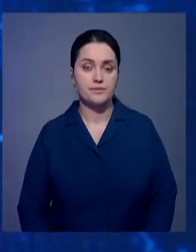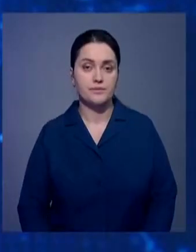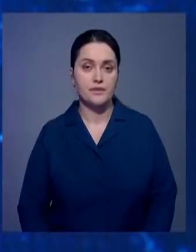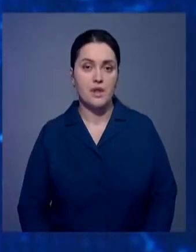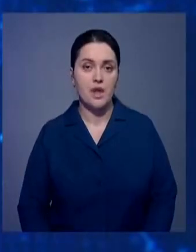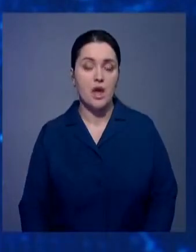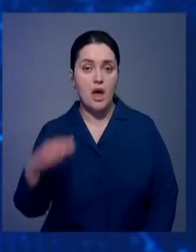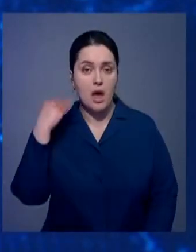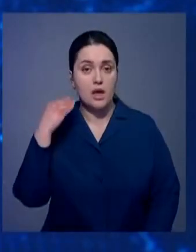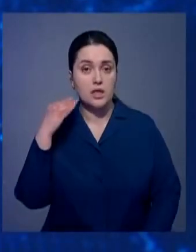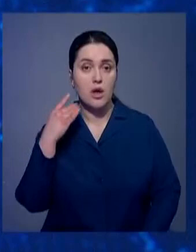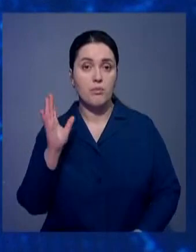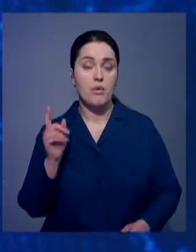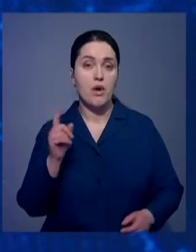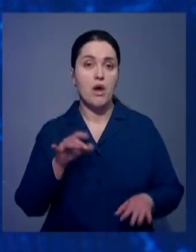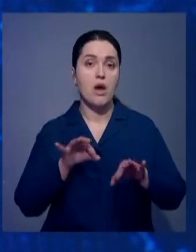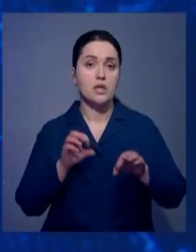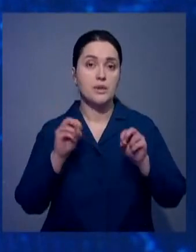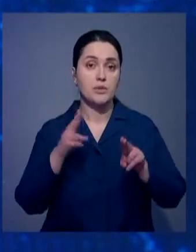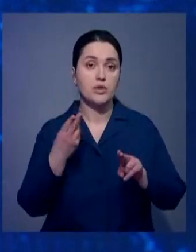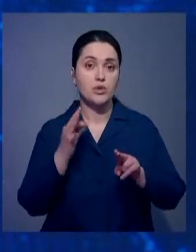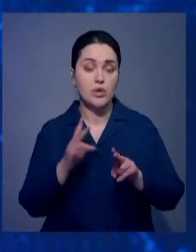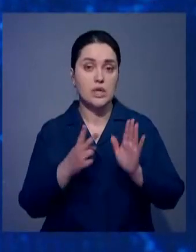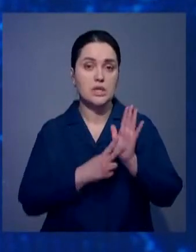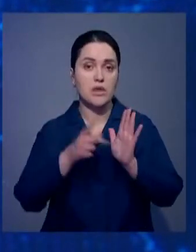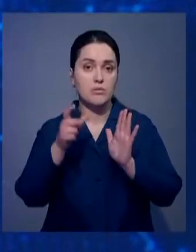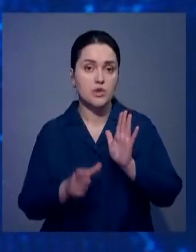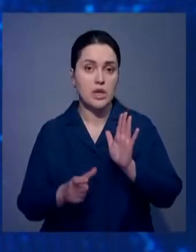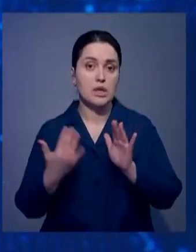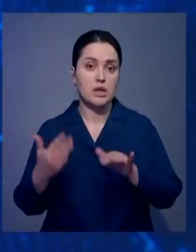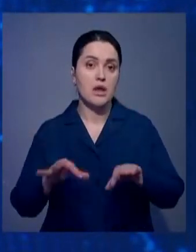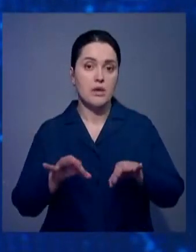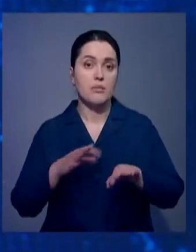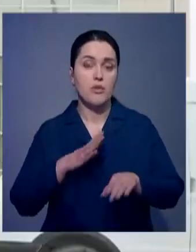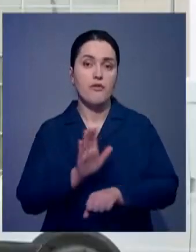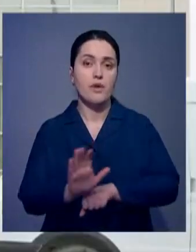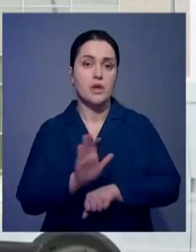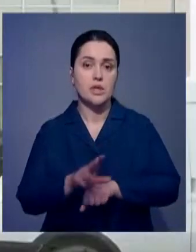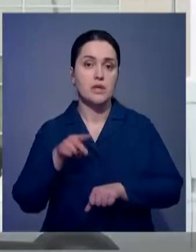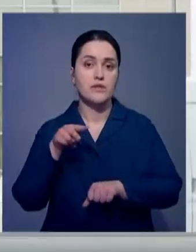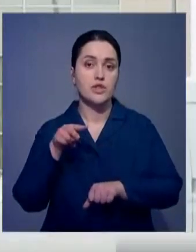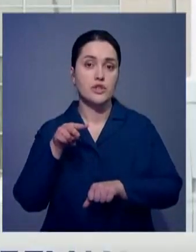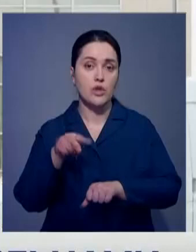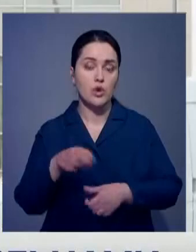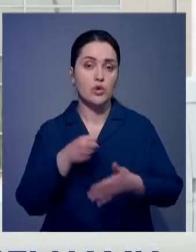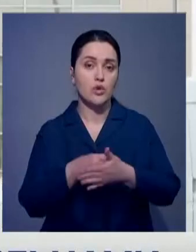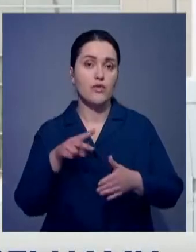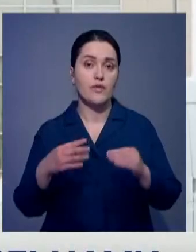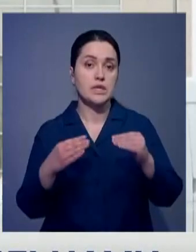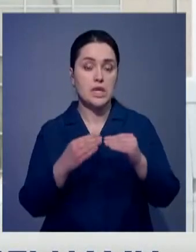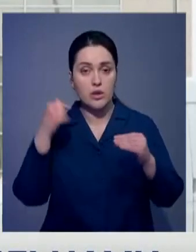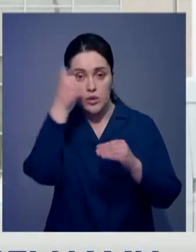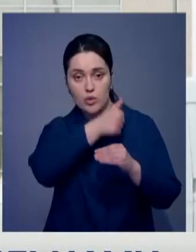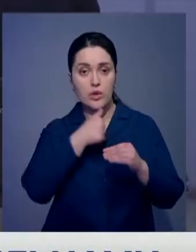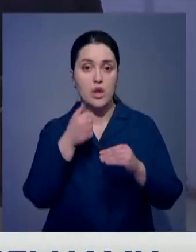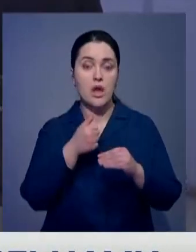В Актау с вопросом регистрации авто в спеццон обратились 7 человек. Их транспортные средства были выпущены в период с 2000 по